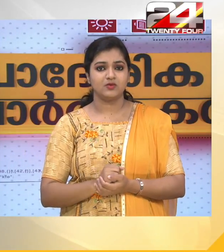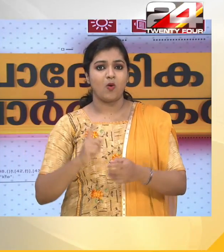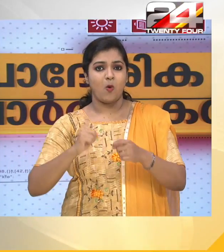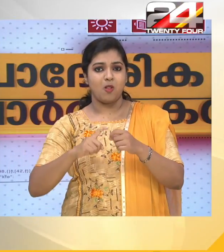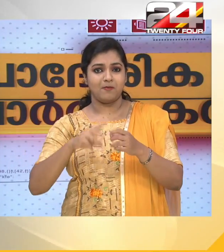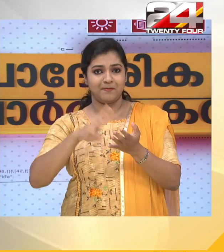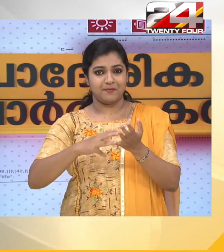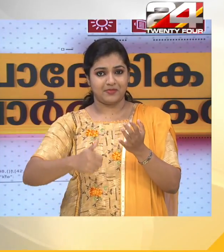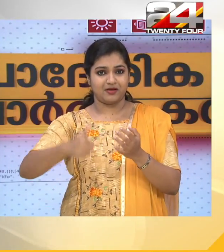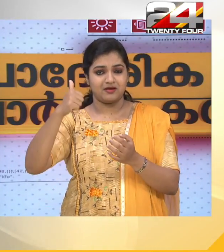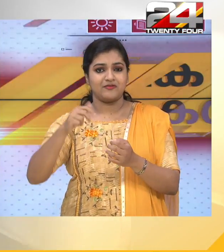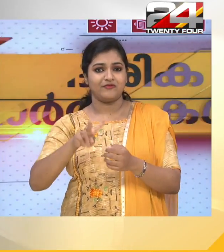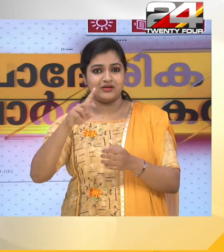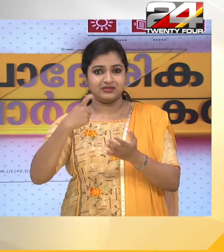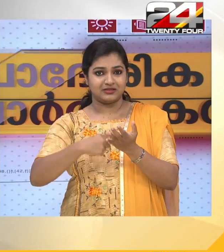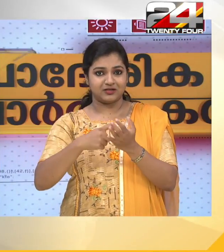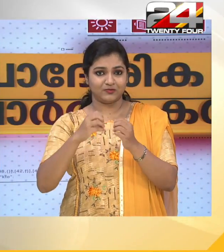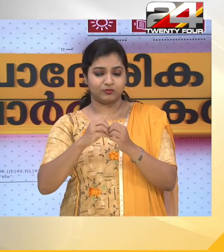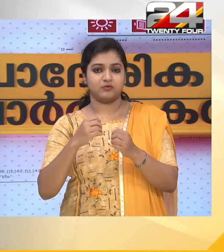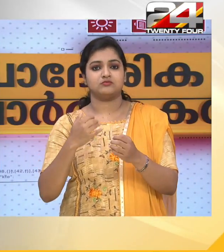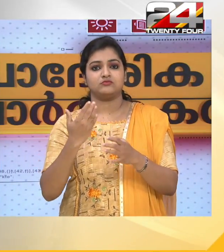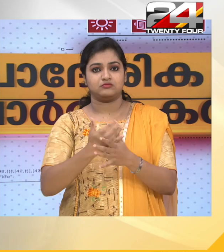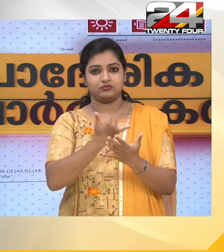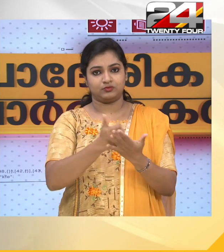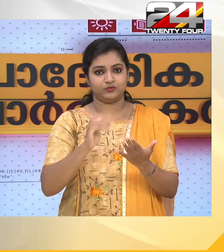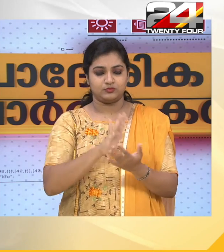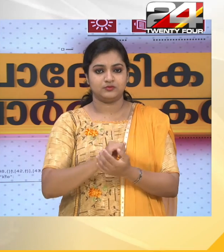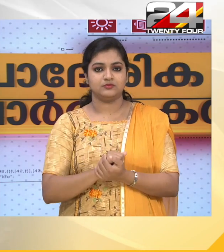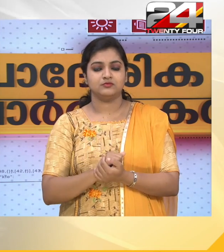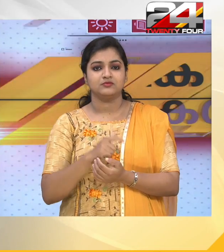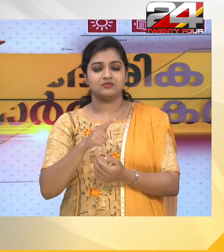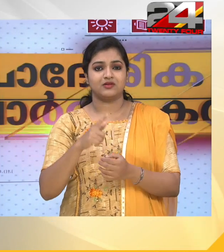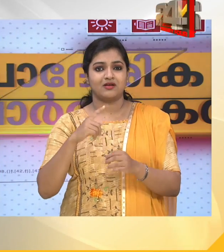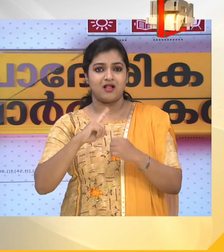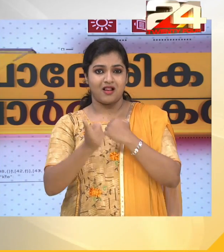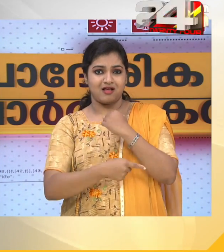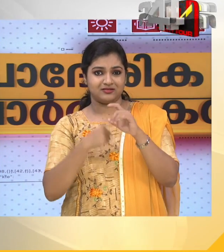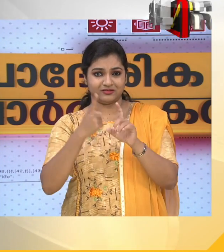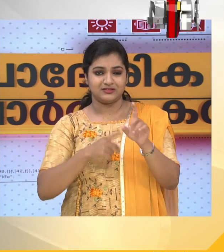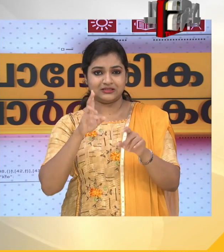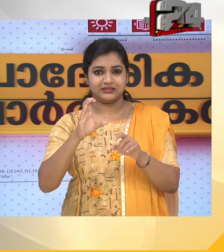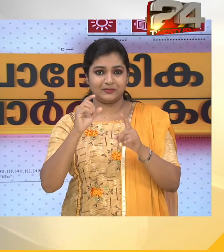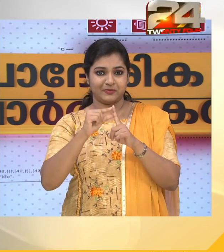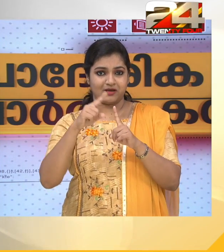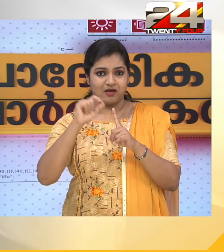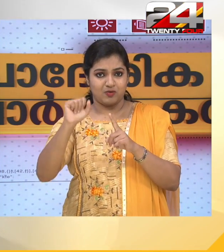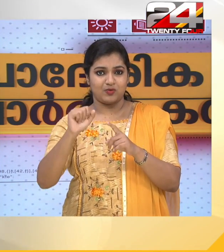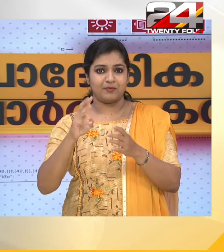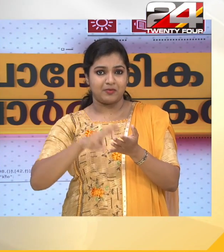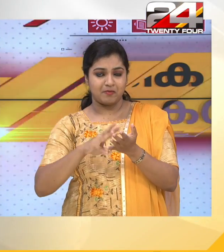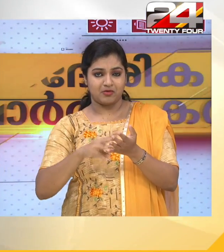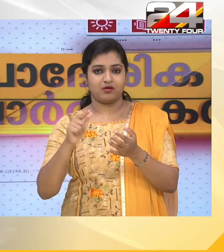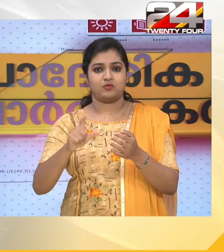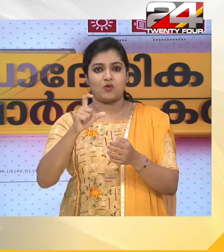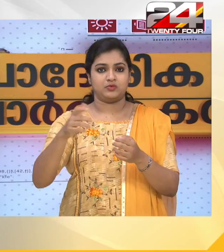കൊല്ലം മേയർ വി രാജേന്ദ്രബാബു രാജിവെച്ചു. മുന്നണി ധാരണ പ്രകാരം അവസാന വർഷം CPIയുടെ അംഗമാകും നഗരസഭയെ നയിക്കുക.